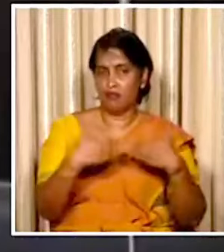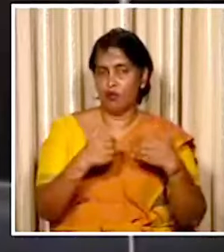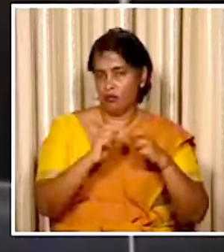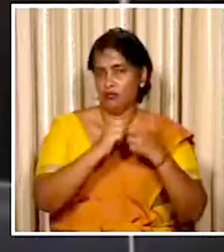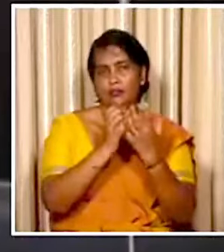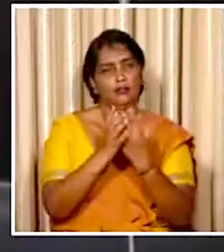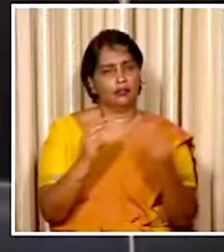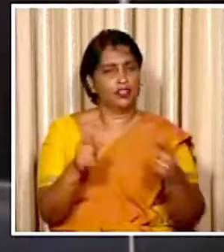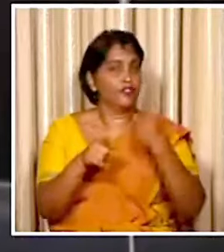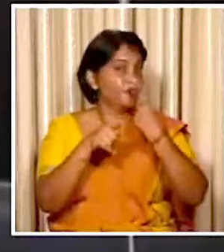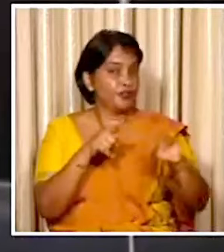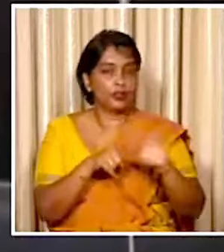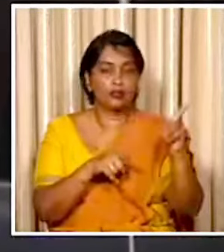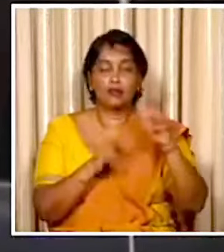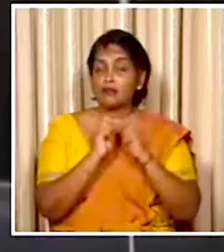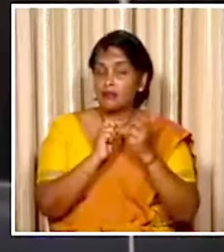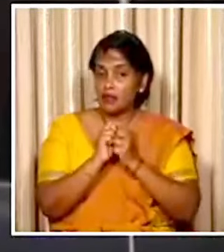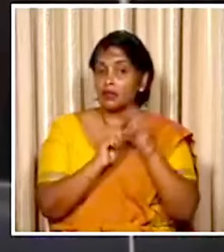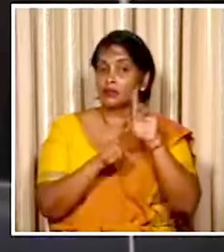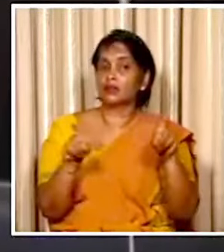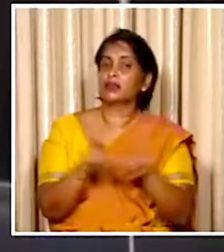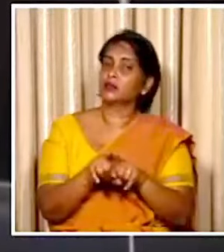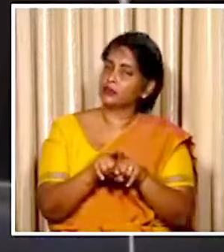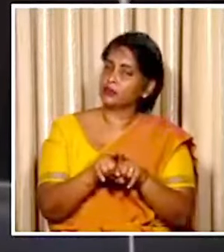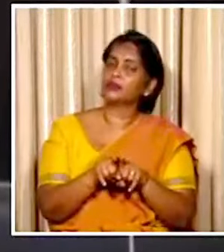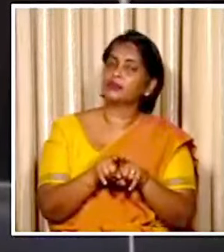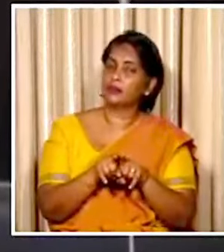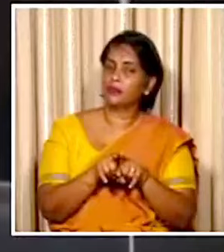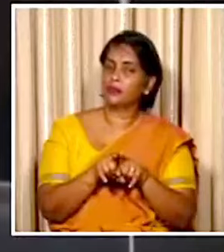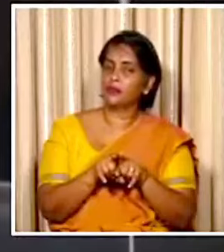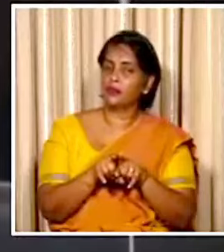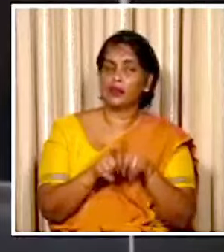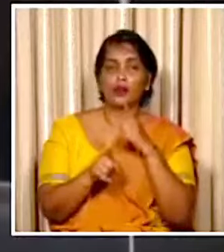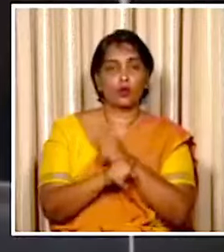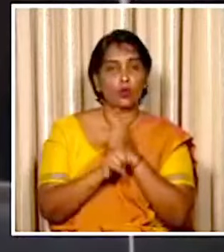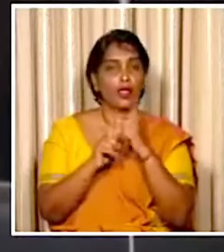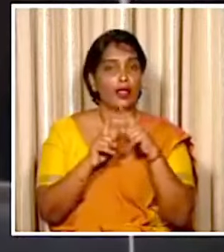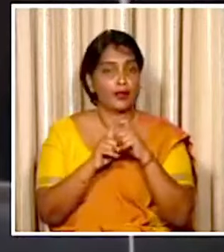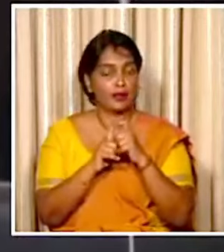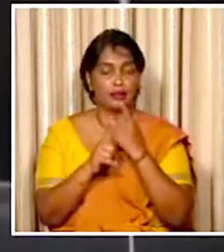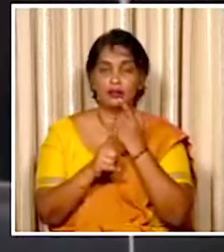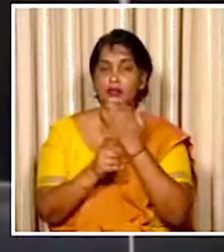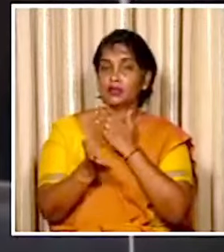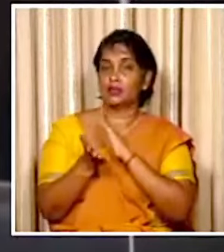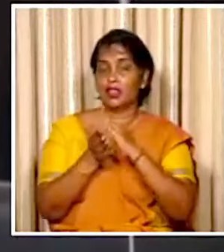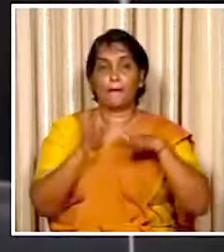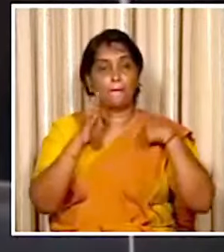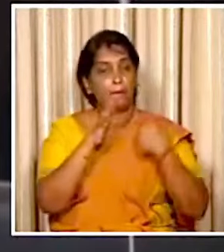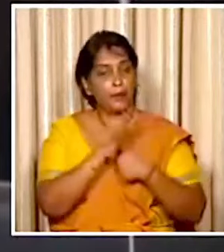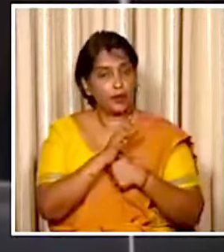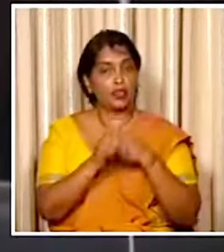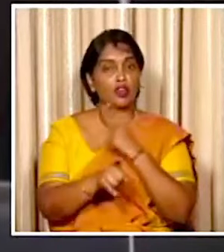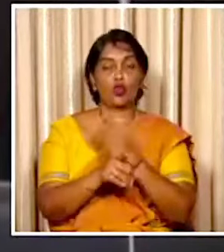තියෙනවා. එපමණක් නෙමෙයි, මේ විෂමතාවයට සමගාමීව ගුරු අධ්‍යාපනඥ සේවය, විදුහල්පති සේවය,